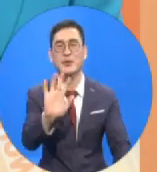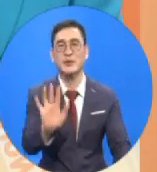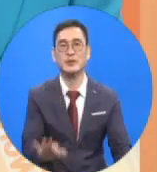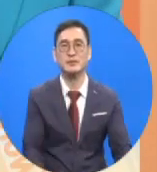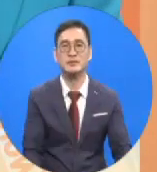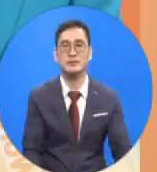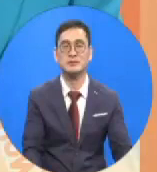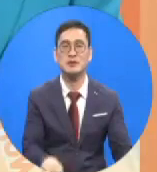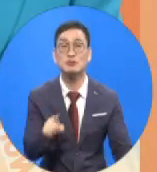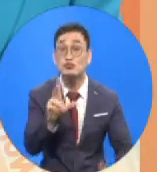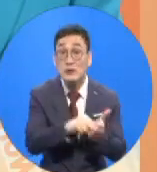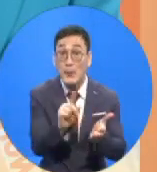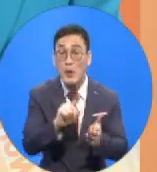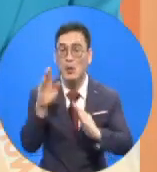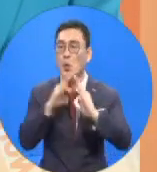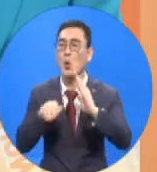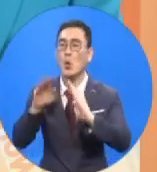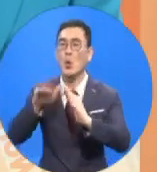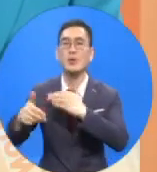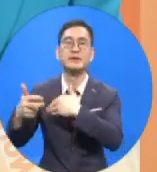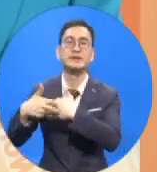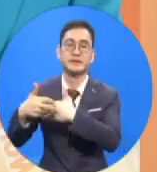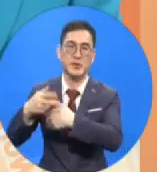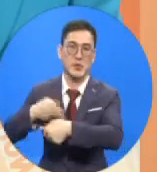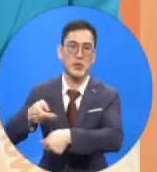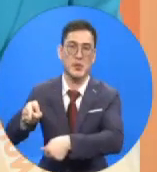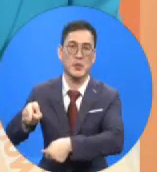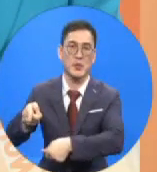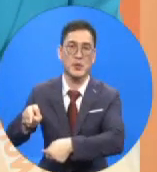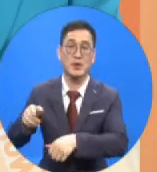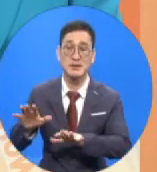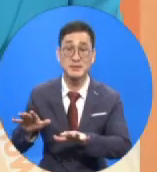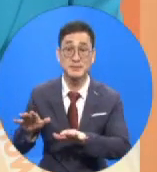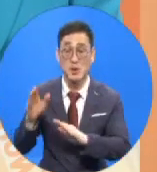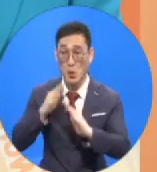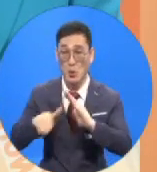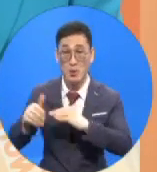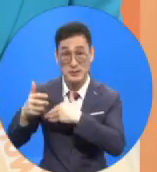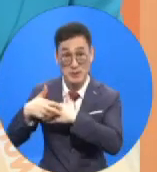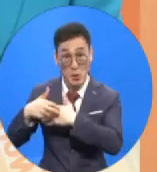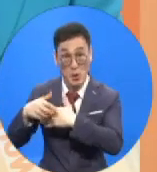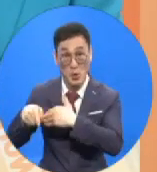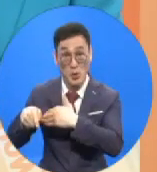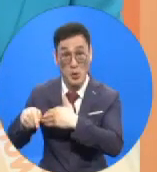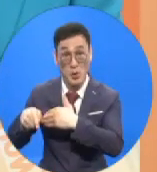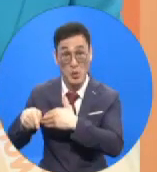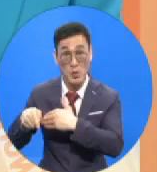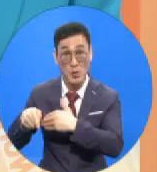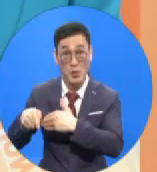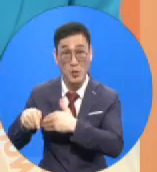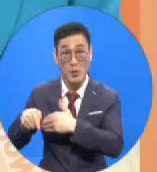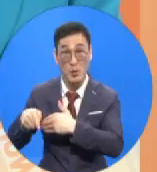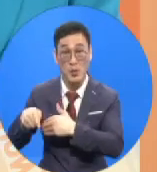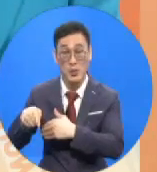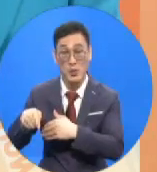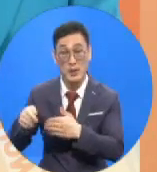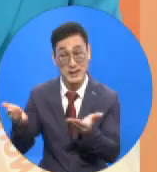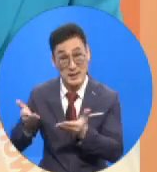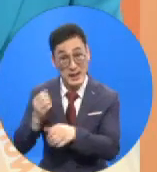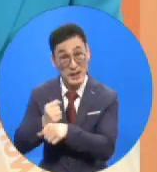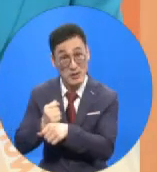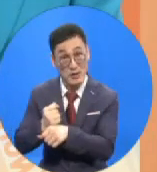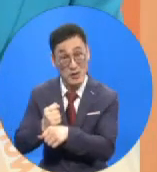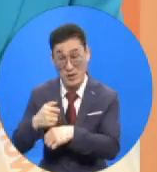공공의료 거든요 근데 공공의료 가 사실에 10년 이지만 진짜로 00 우리의 건강한 기운이 3명이 안되구요